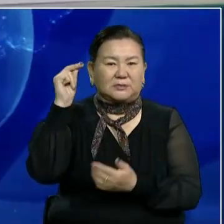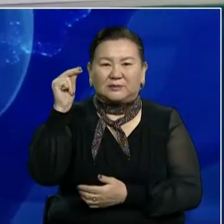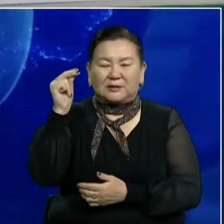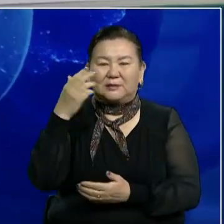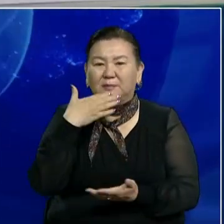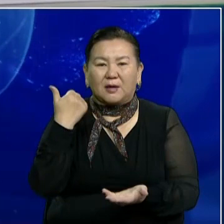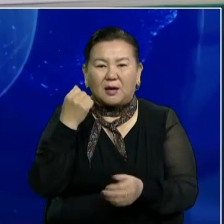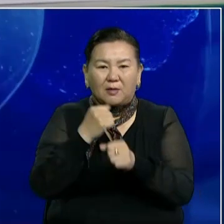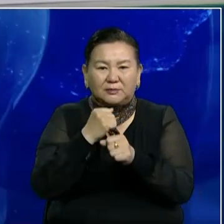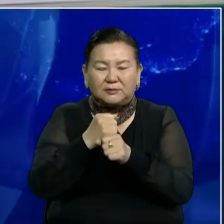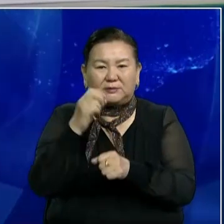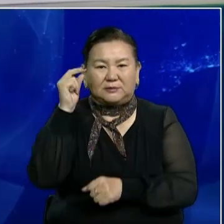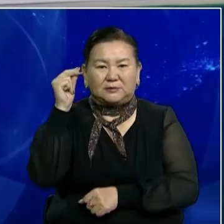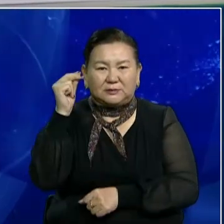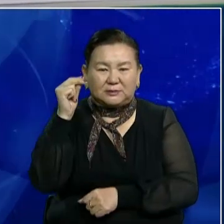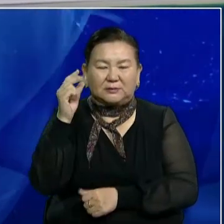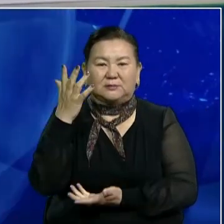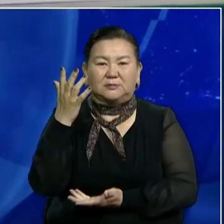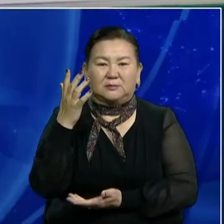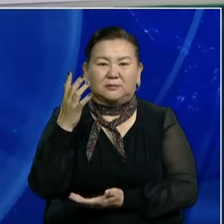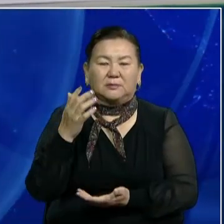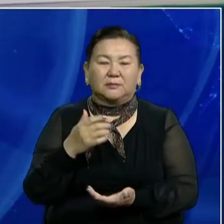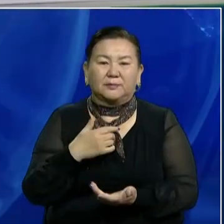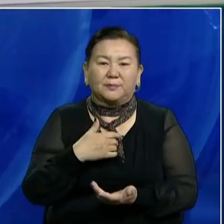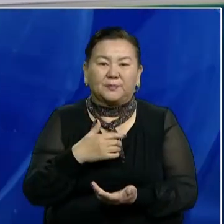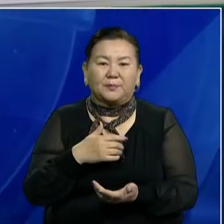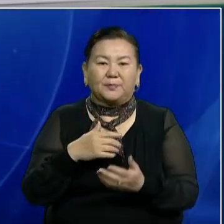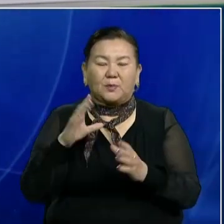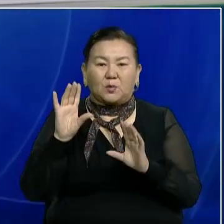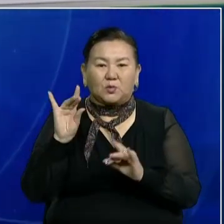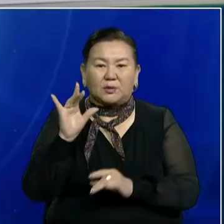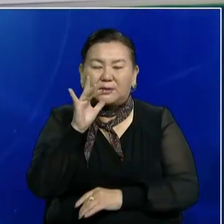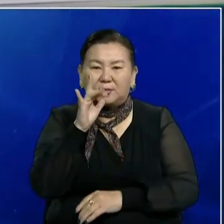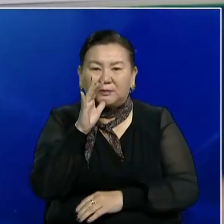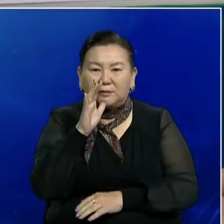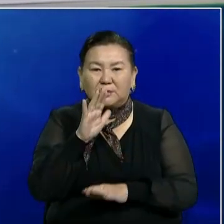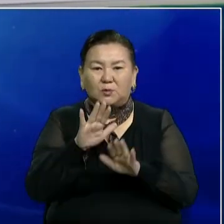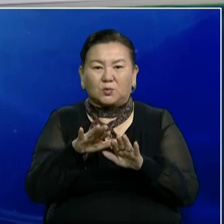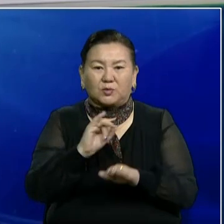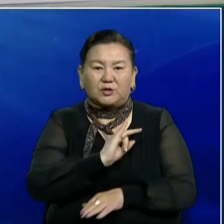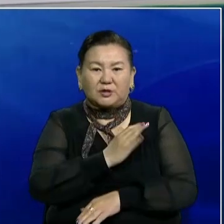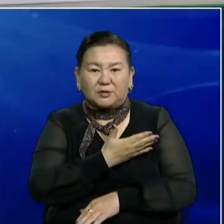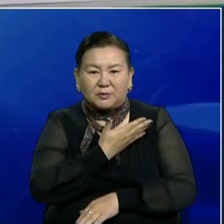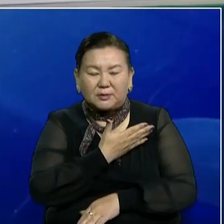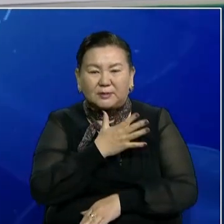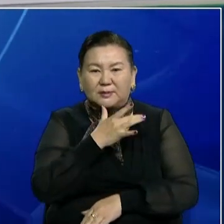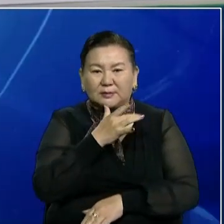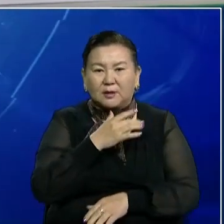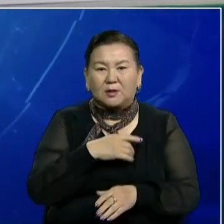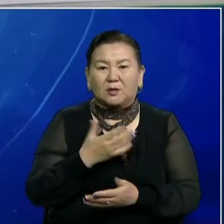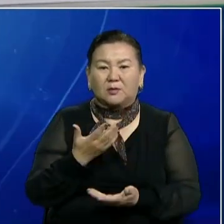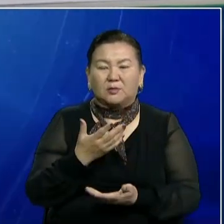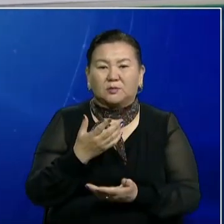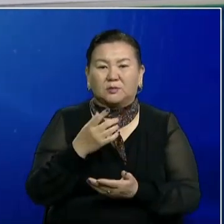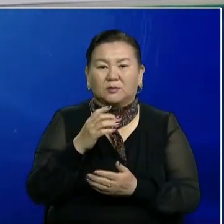ажил, чанаргүй зүйлсийг ингээд түгээгээд эхэлдэг. Тэгээд яг өсвөр насны нийм идэвхтэй байх насны дээр болохоор огт нөгөө нэг